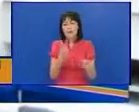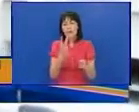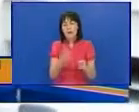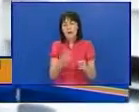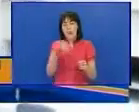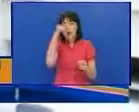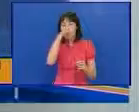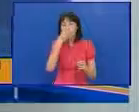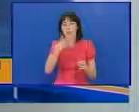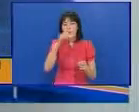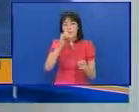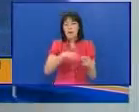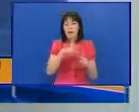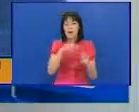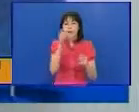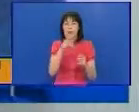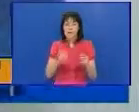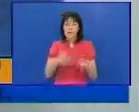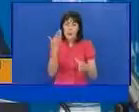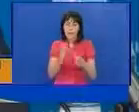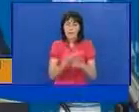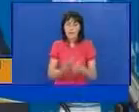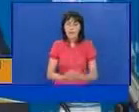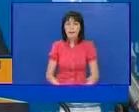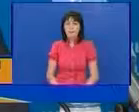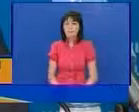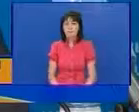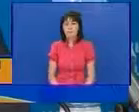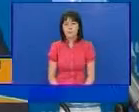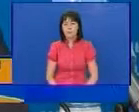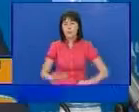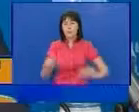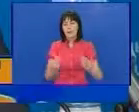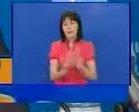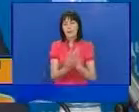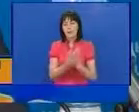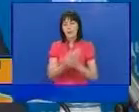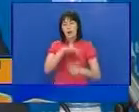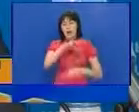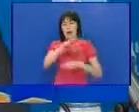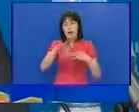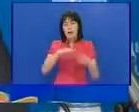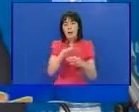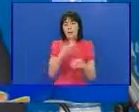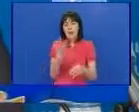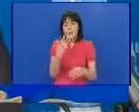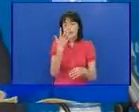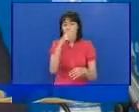мың кәсіпкерге кеңес беріп, көмек көрсеткен. Индустрияландыру картасы өткен 5 жылдықта өте